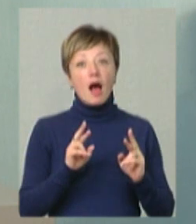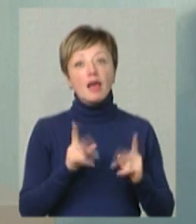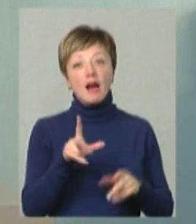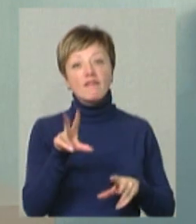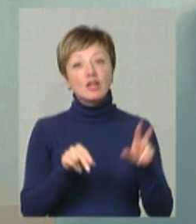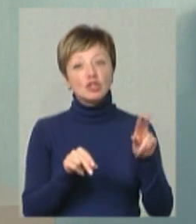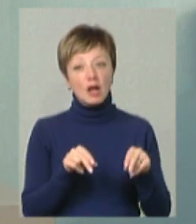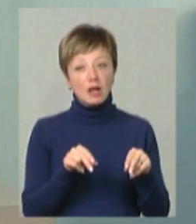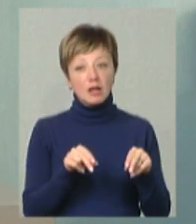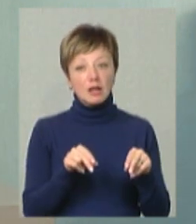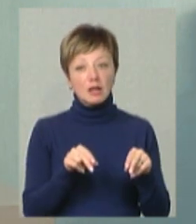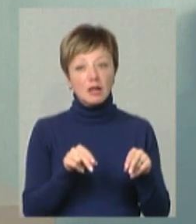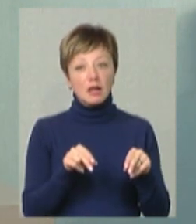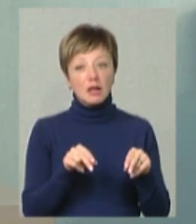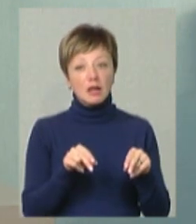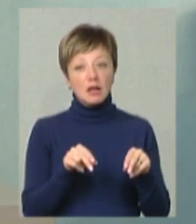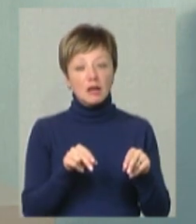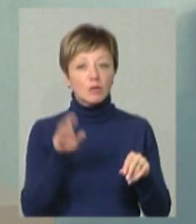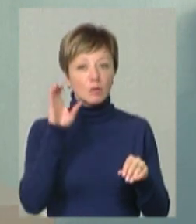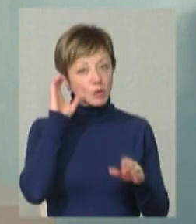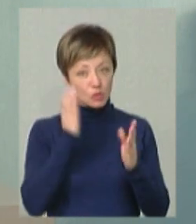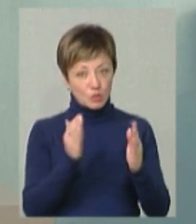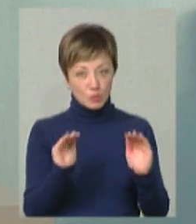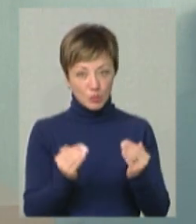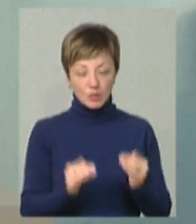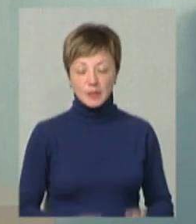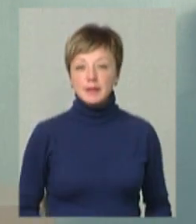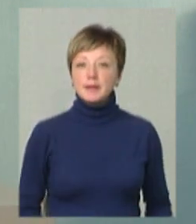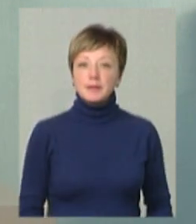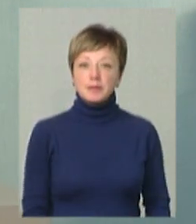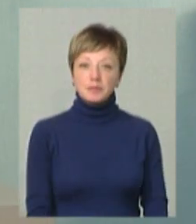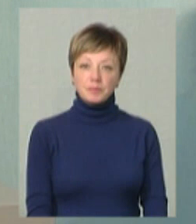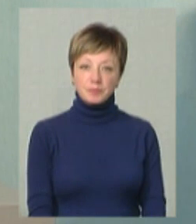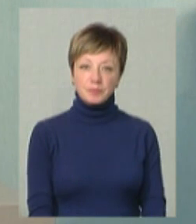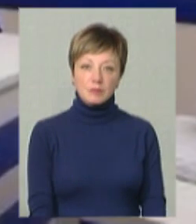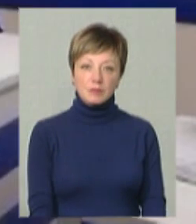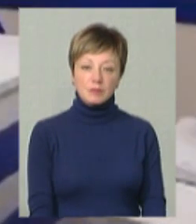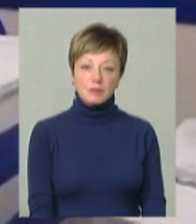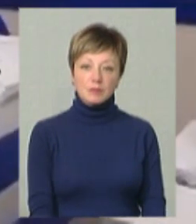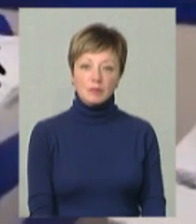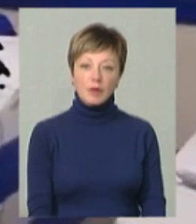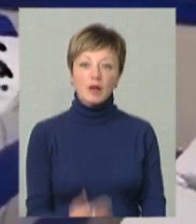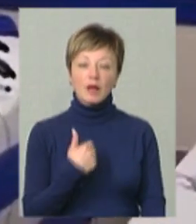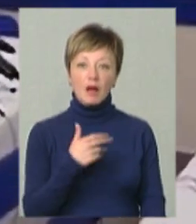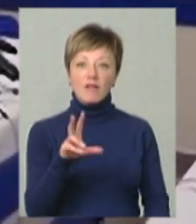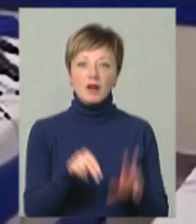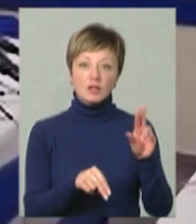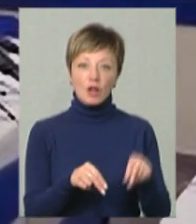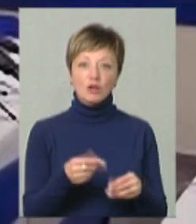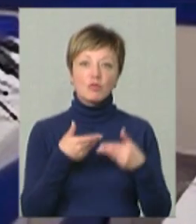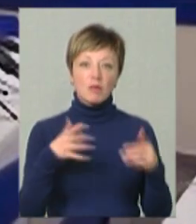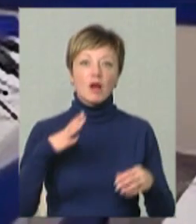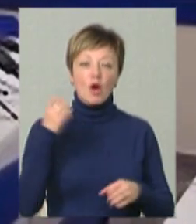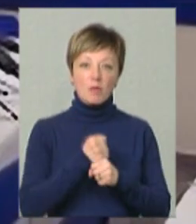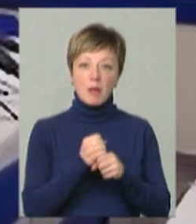він вважає, не зовсім. От ще один уривок з його брифінгу. Я вважаю, що ми робили дуже правильно,